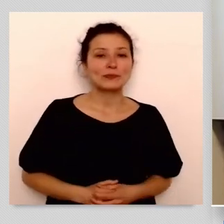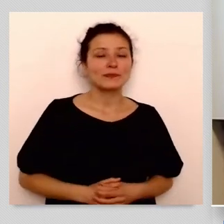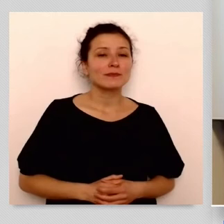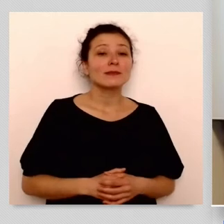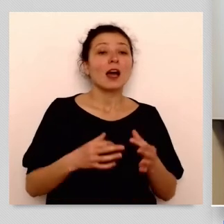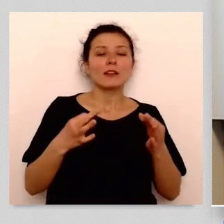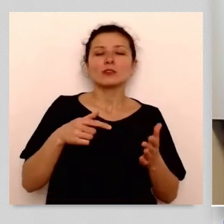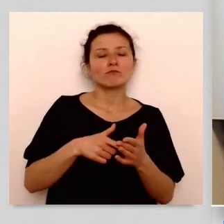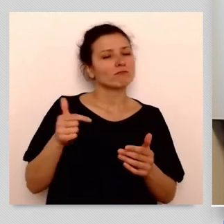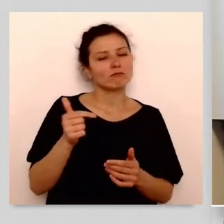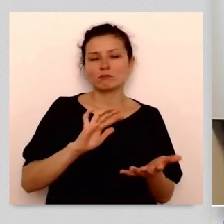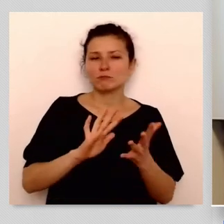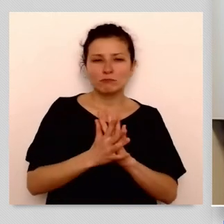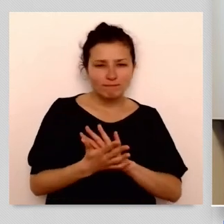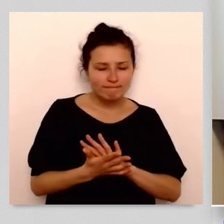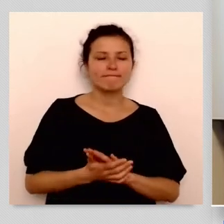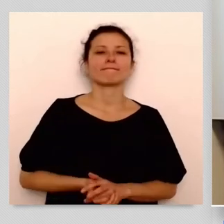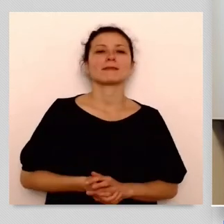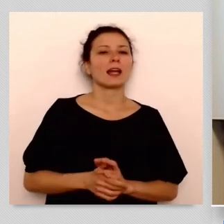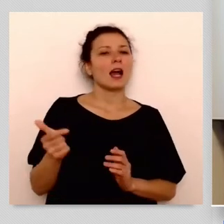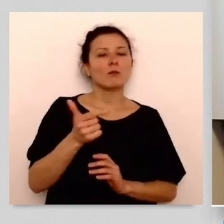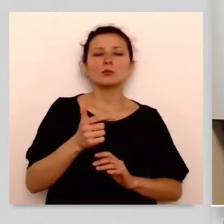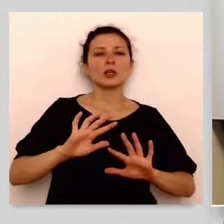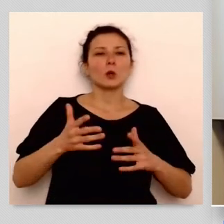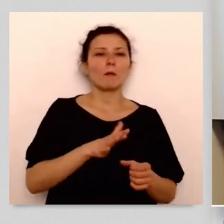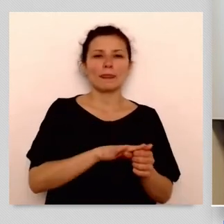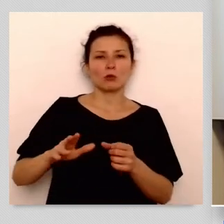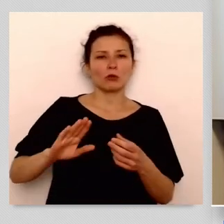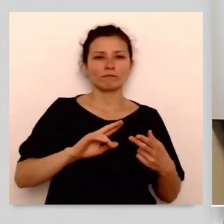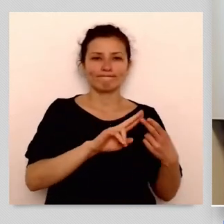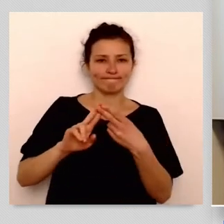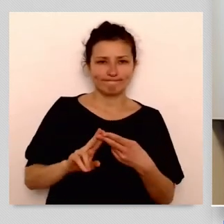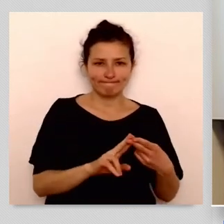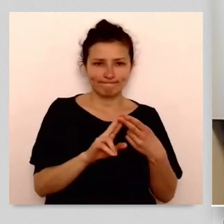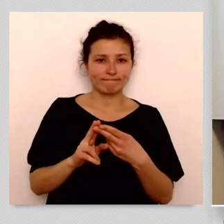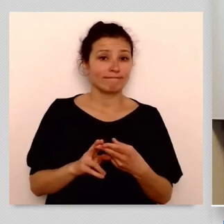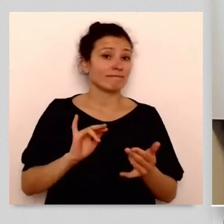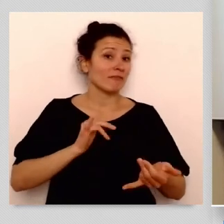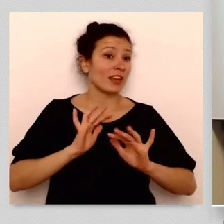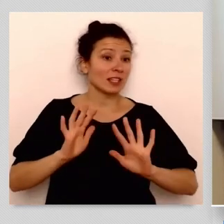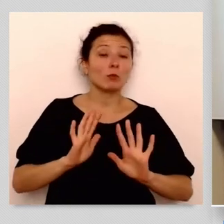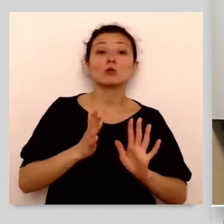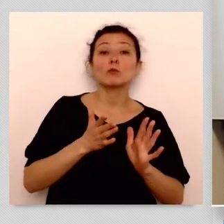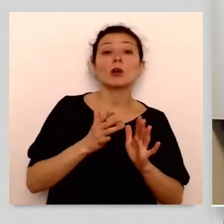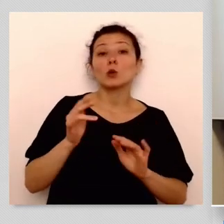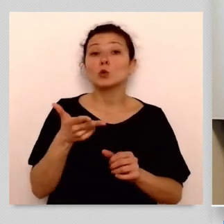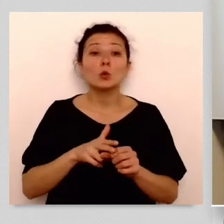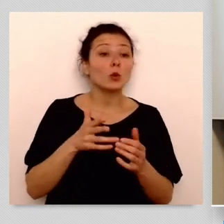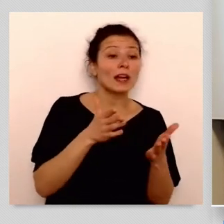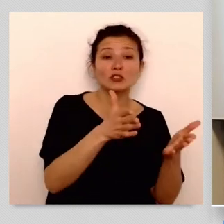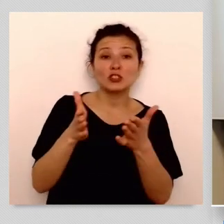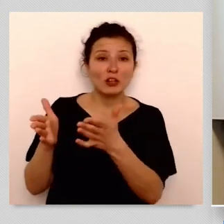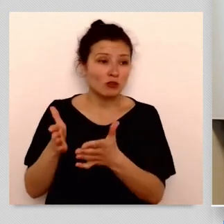ale musi być taki międzynarodowy konsensus co do tego, jaką ścieżką mamy podążać. To, że musimy